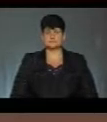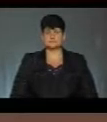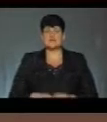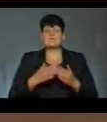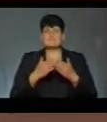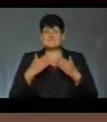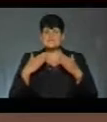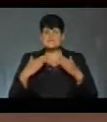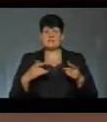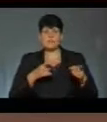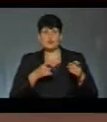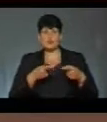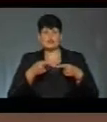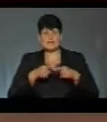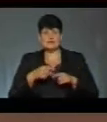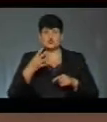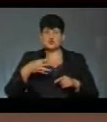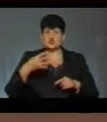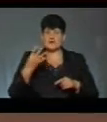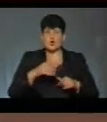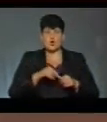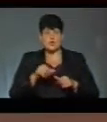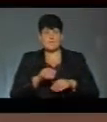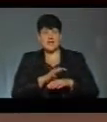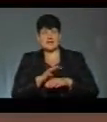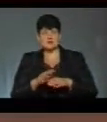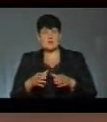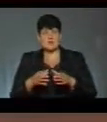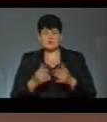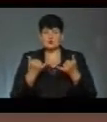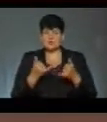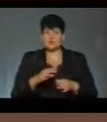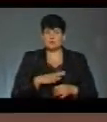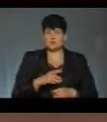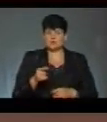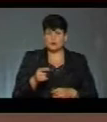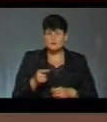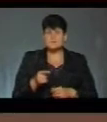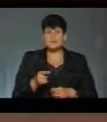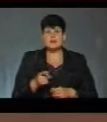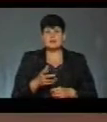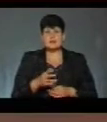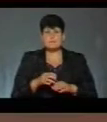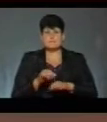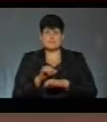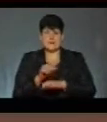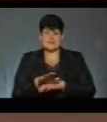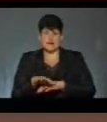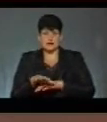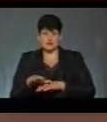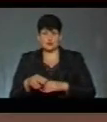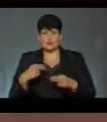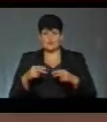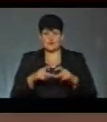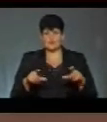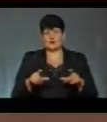Виставка бойової техніки 44-ї окремої артилерійської бригади сьогодні відбулася в Тернополі. На паркувальному майданчику торгівельно-розважального